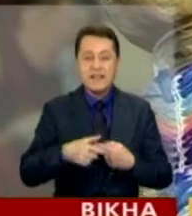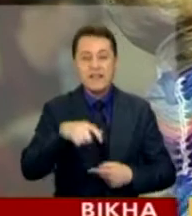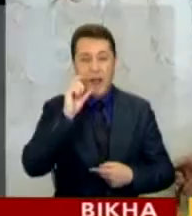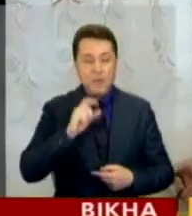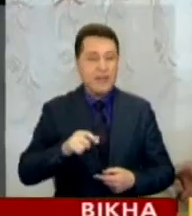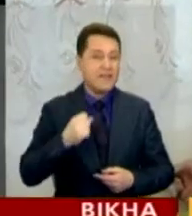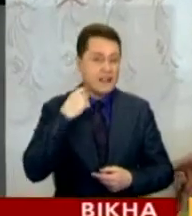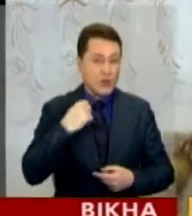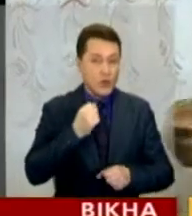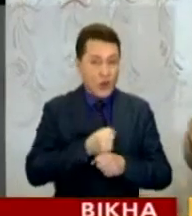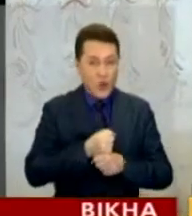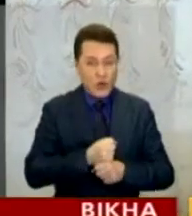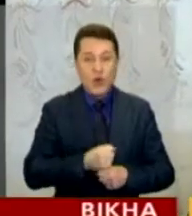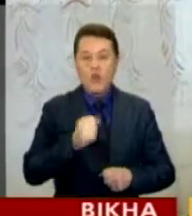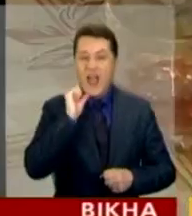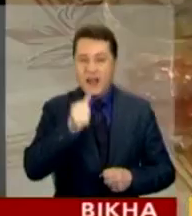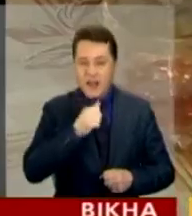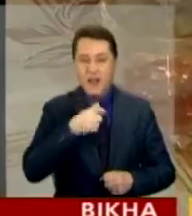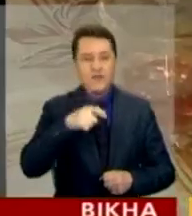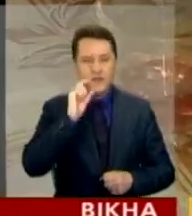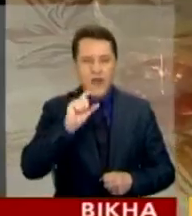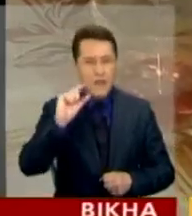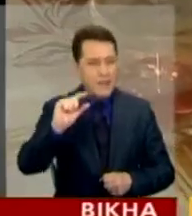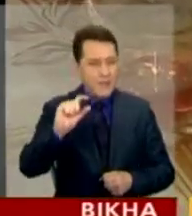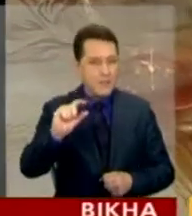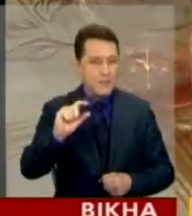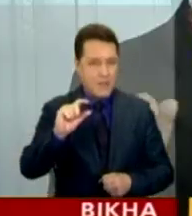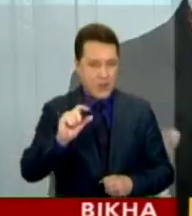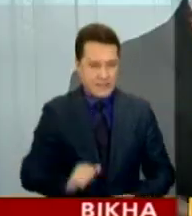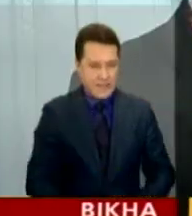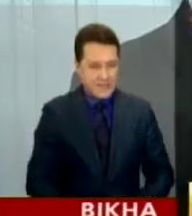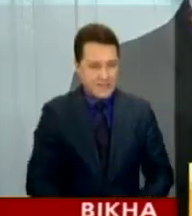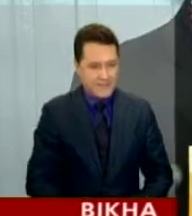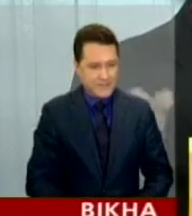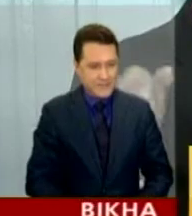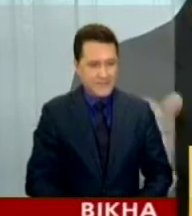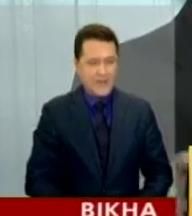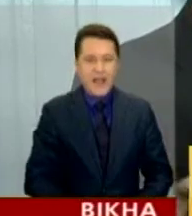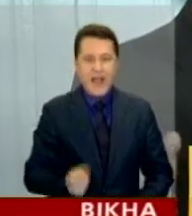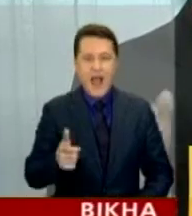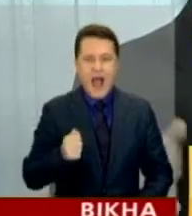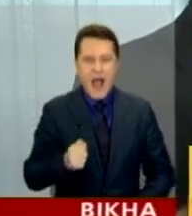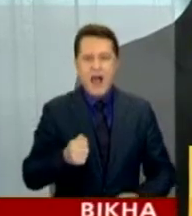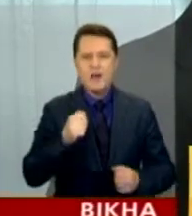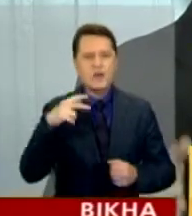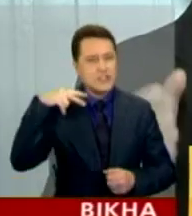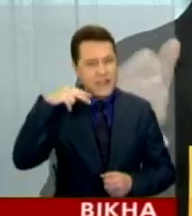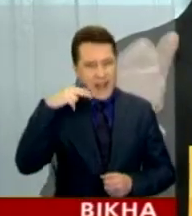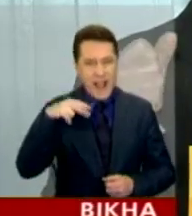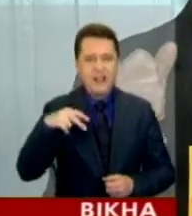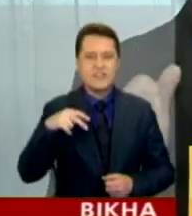Настоянку готують цілий рік, а вживають лише на Різдво і тільки малими порціями. Агрус, черешня,